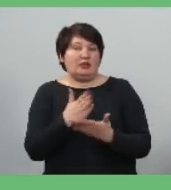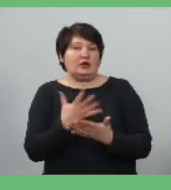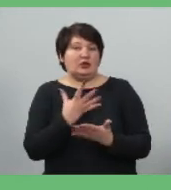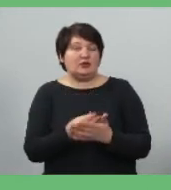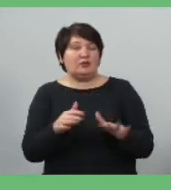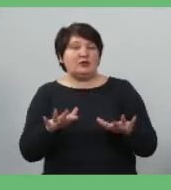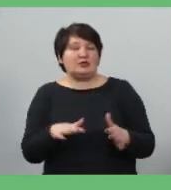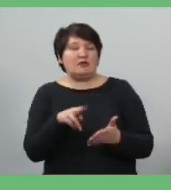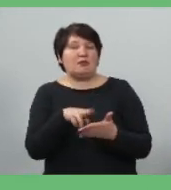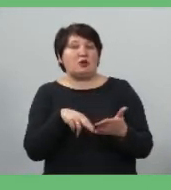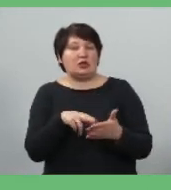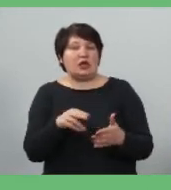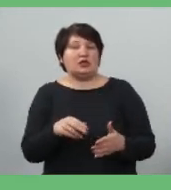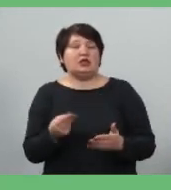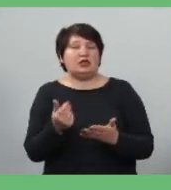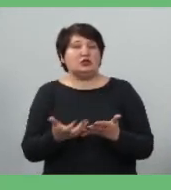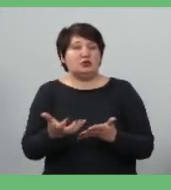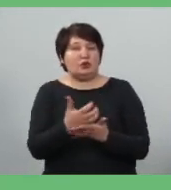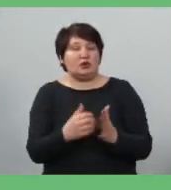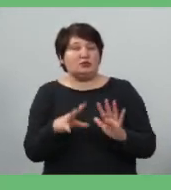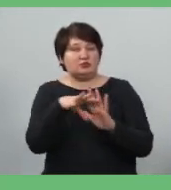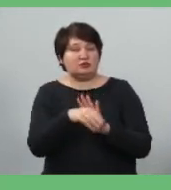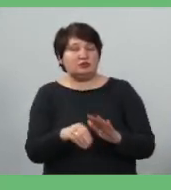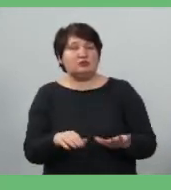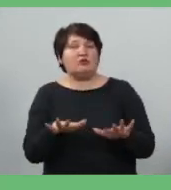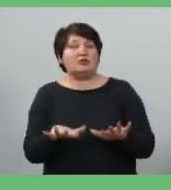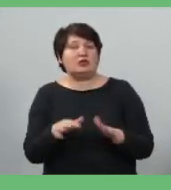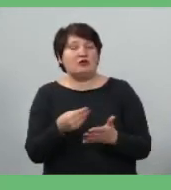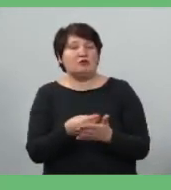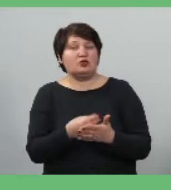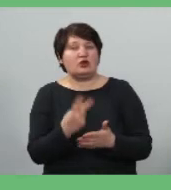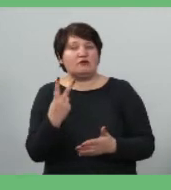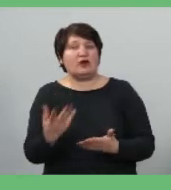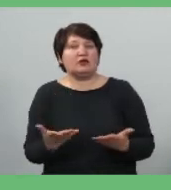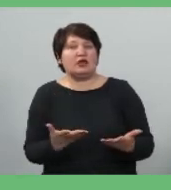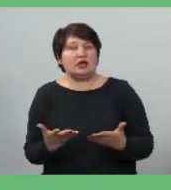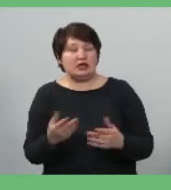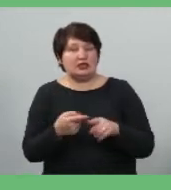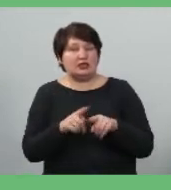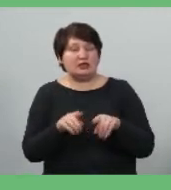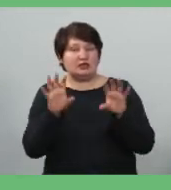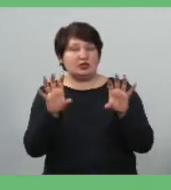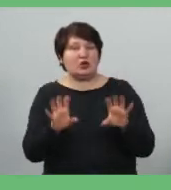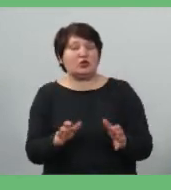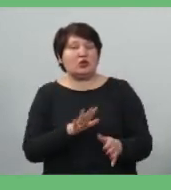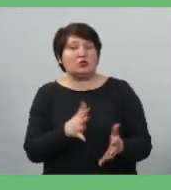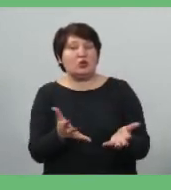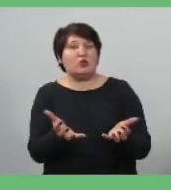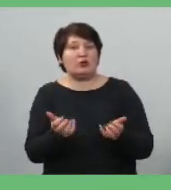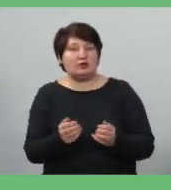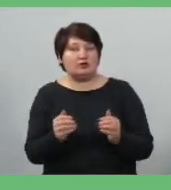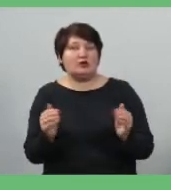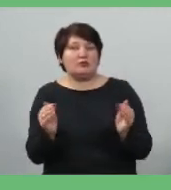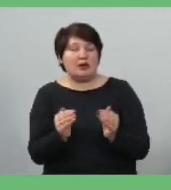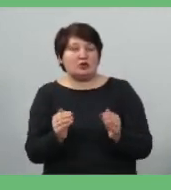які безпосередньо йдуть в місцеві бюджети. Два з яких, згідно цього закону, який був прийнятий, зменшує надходження